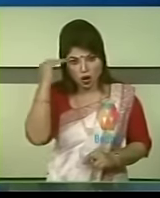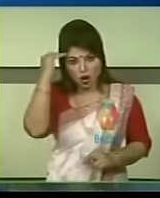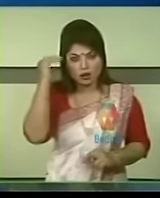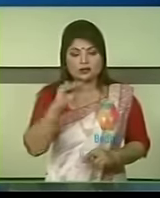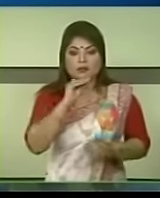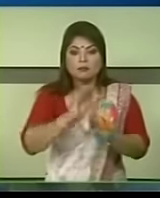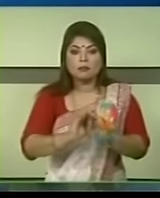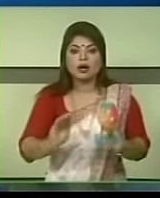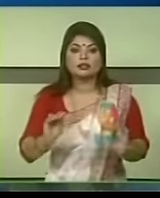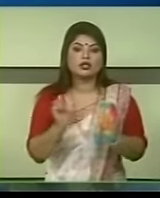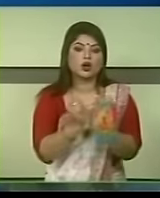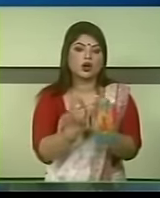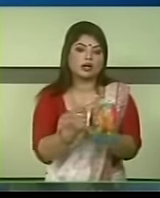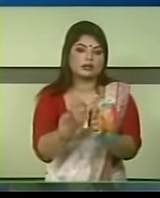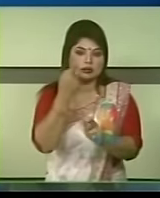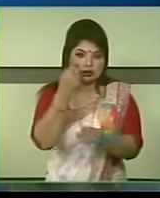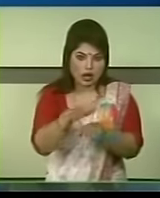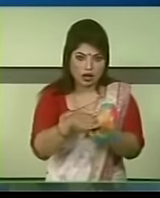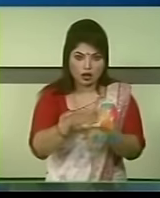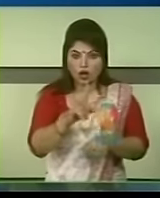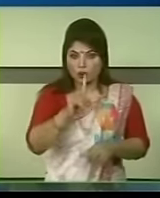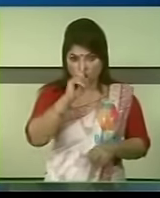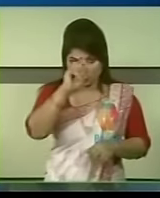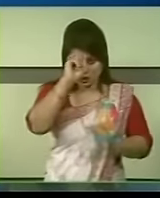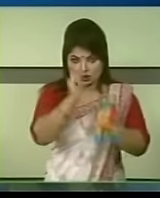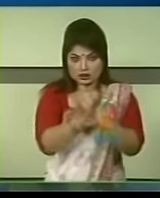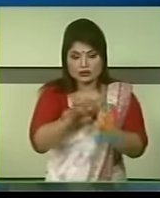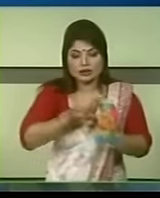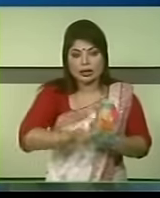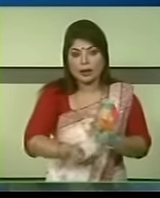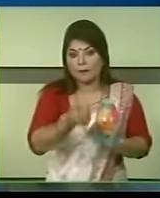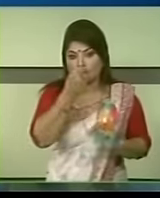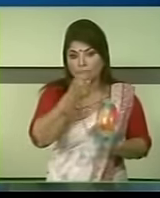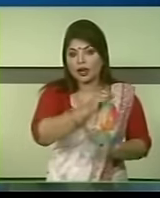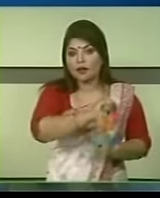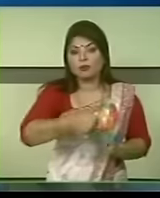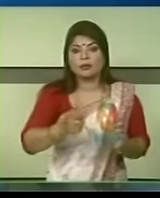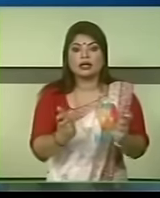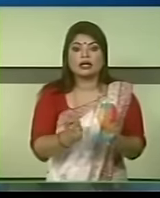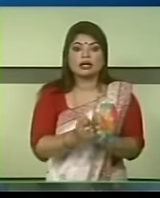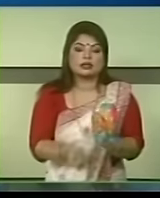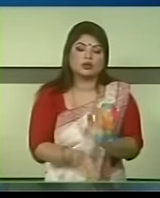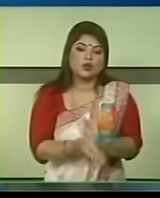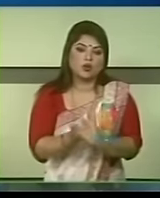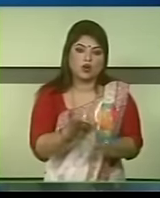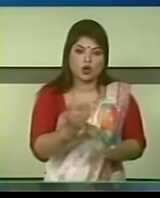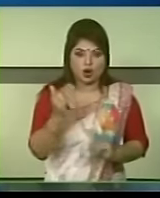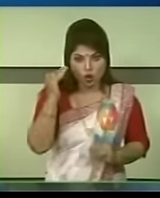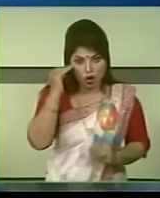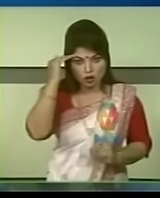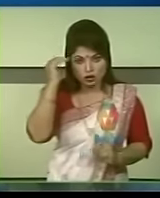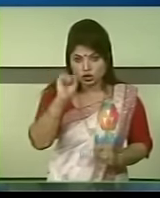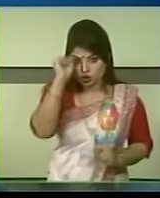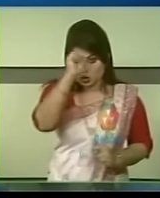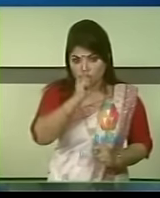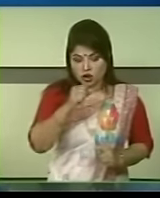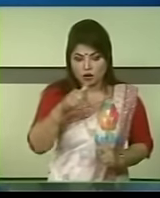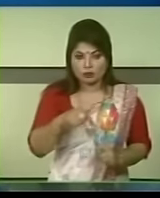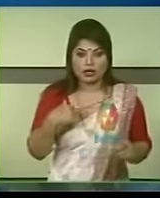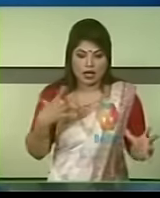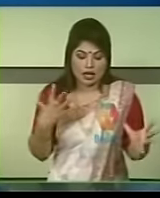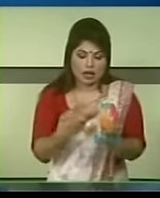কল্যাণে প্রধানমন্ত্রী শেখ হাসিনা ও তাঁর কন্যা সাইমা ওয়াজেদ হোসেনের নানা পদক্ষেপের ফলে অটিস্টিক শিশুদের সমাজের